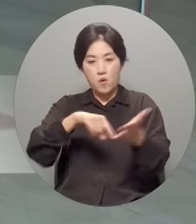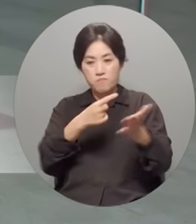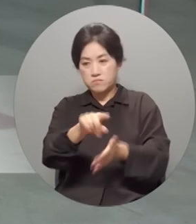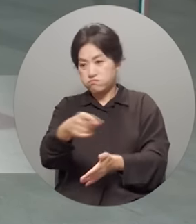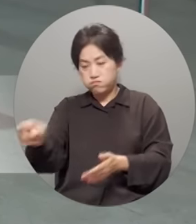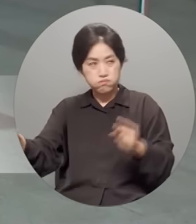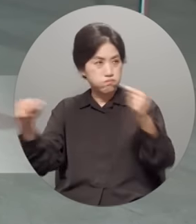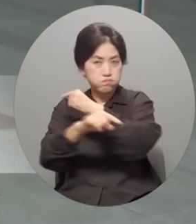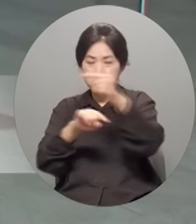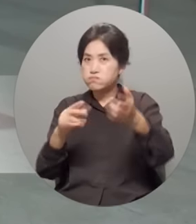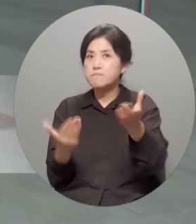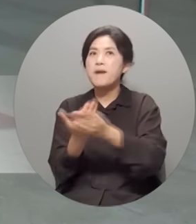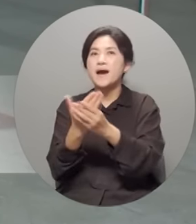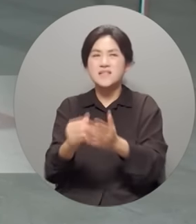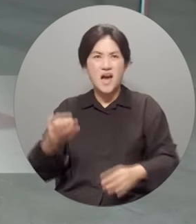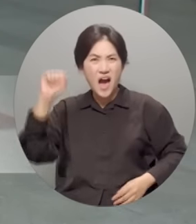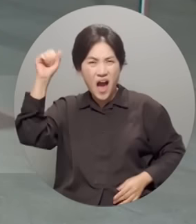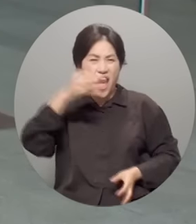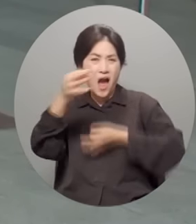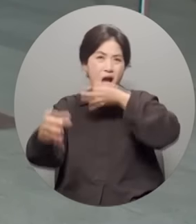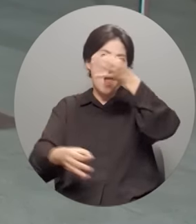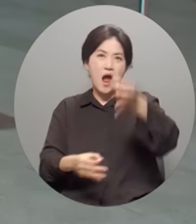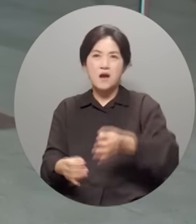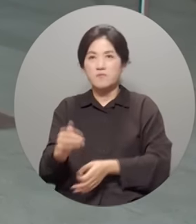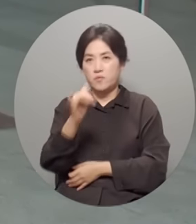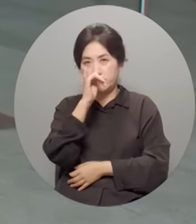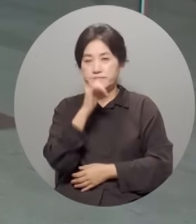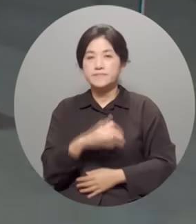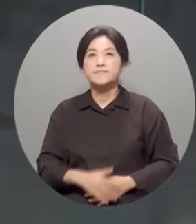혼선이 빚어지면서 항의와 고성이 오가게 됐습니다.